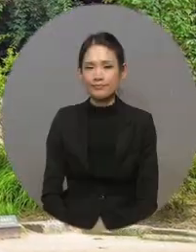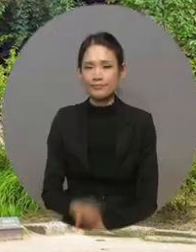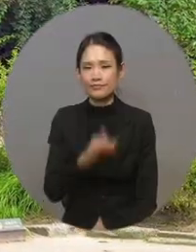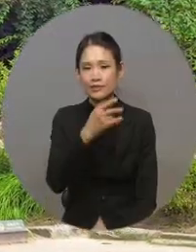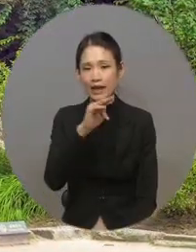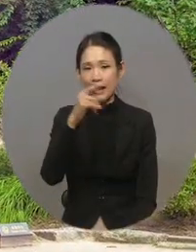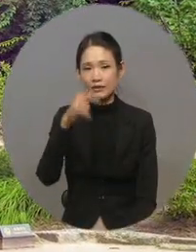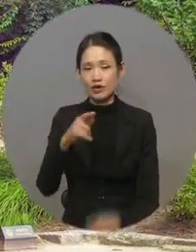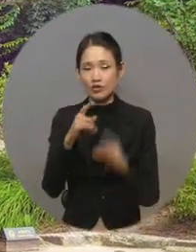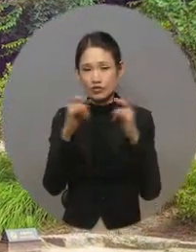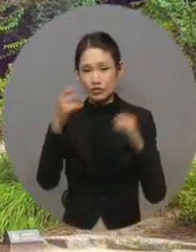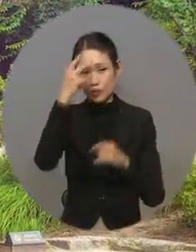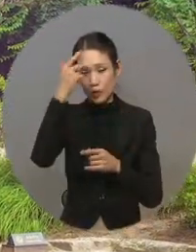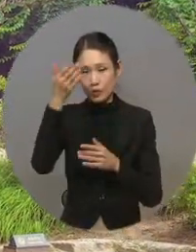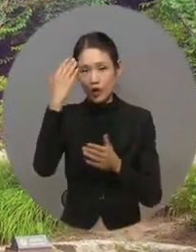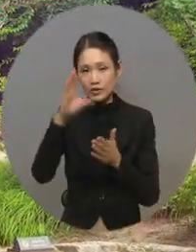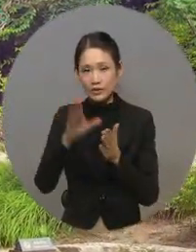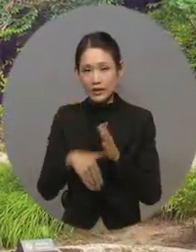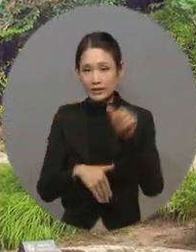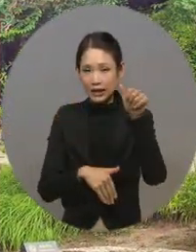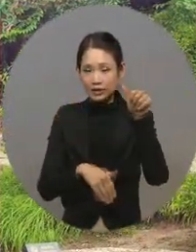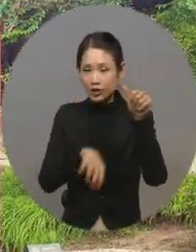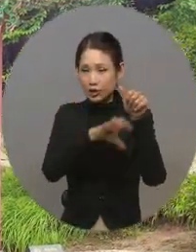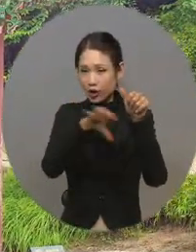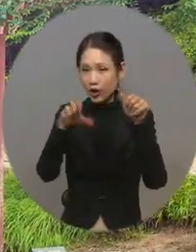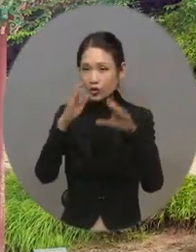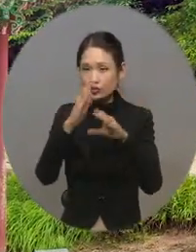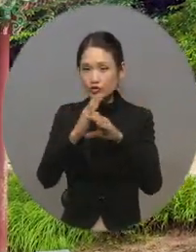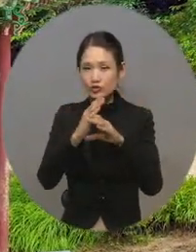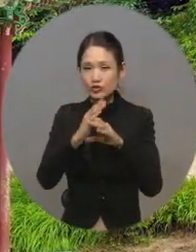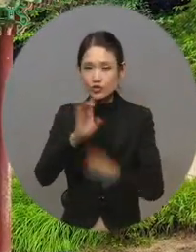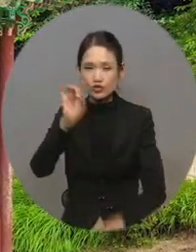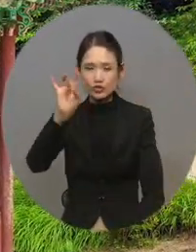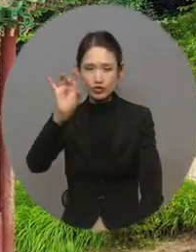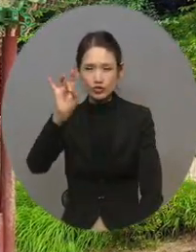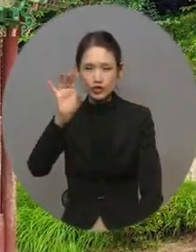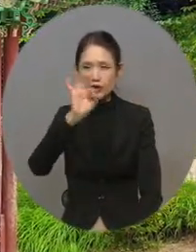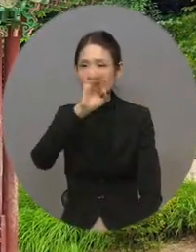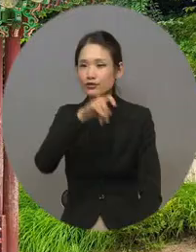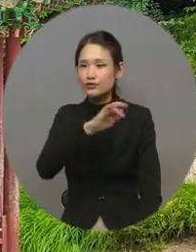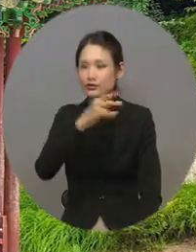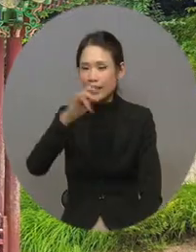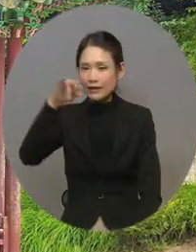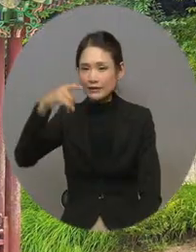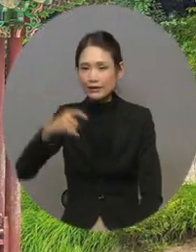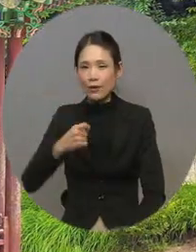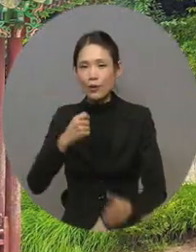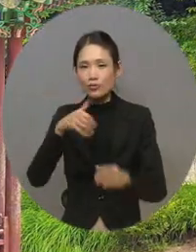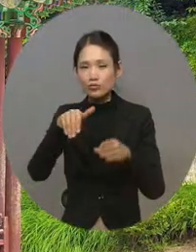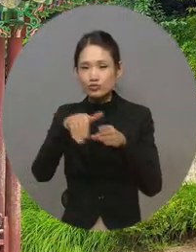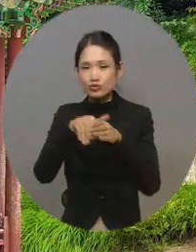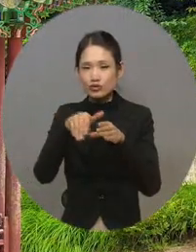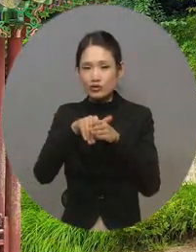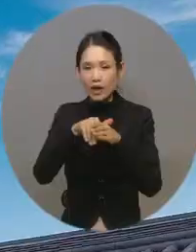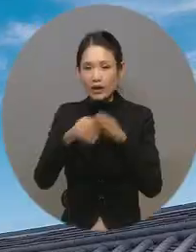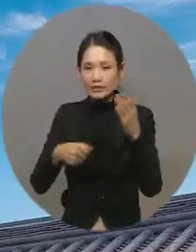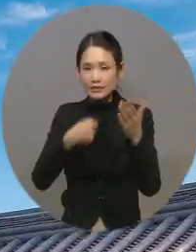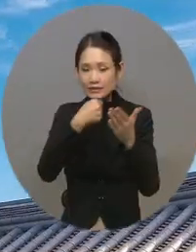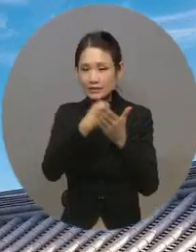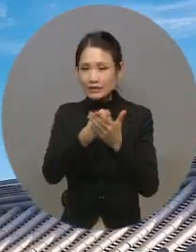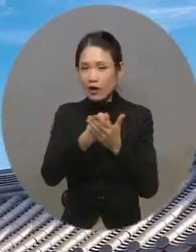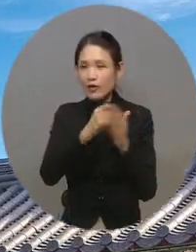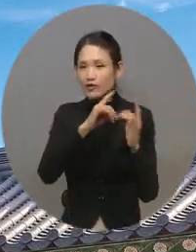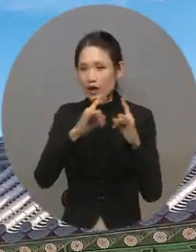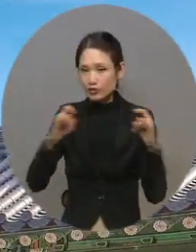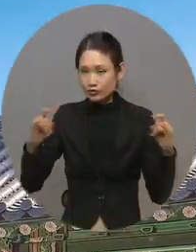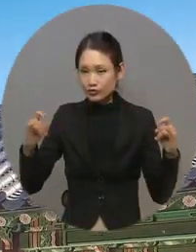창덕궁은 조선시대 다섯 개 궁궐 중 유일하게 유네스코 세계문화유산으로 지정된 궁궐입니다.